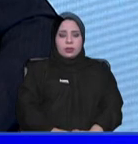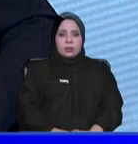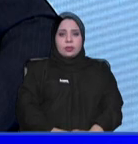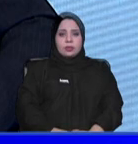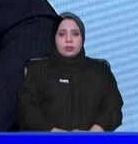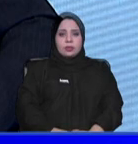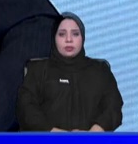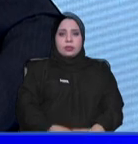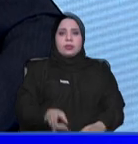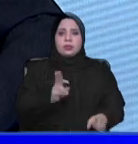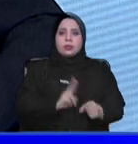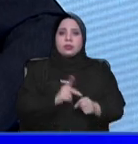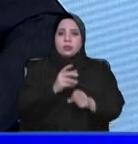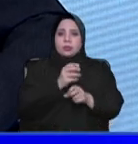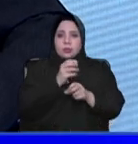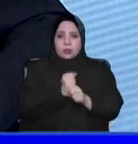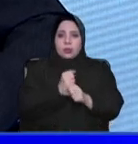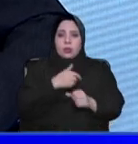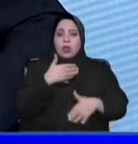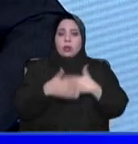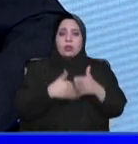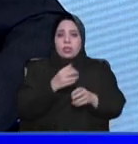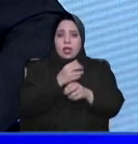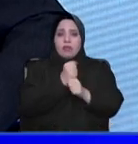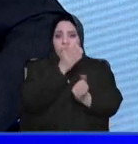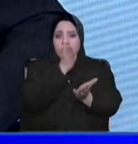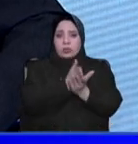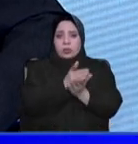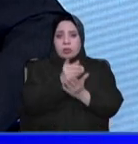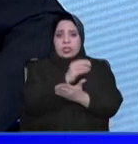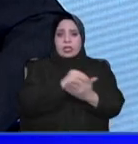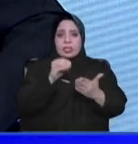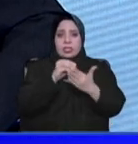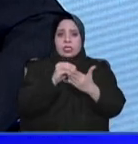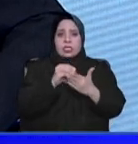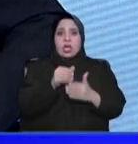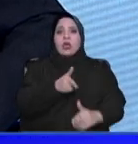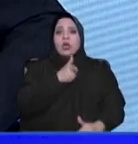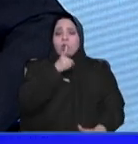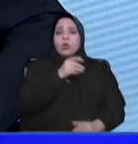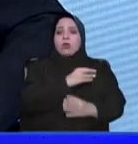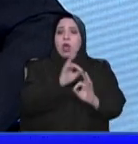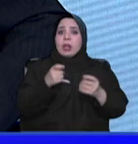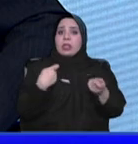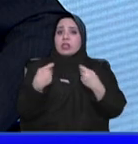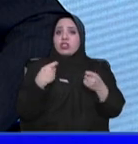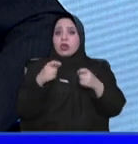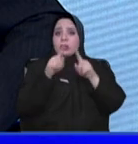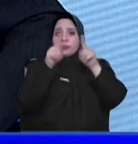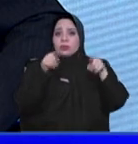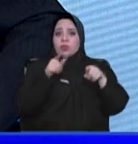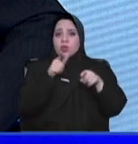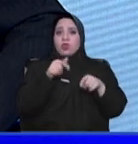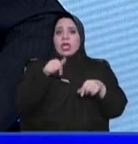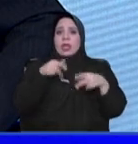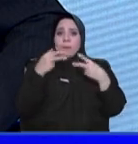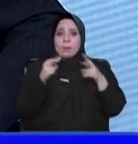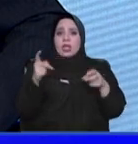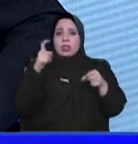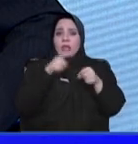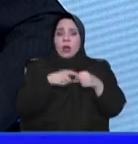في اطار الجهود الرقبيه المستمره لحمايه حقوق المستهلكين وتعزيز مستوى امتثال المنشات التجاريه